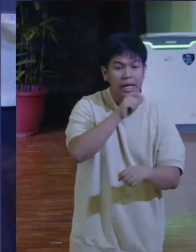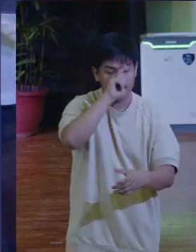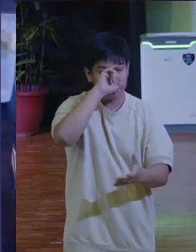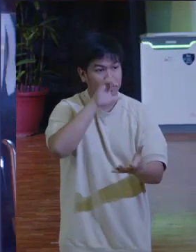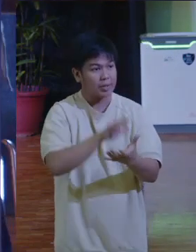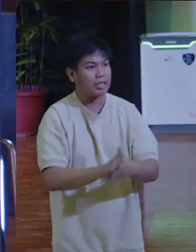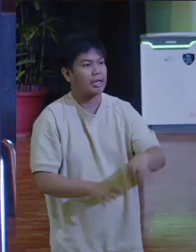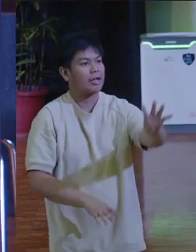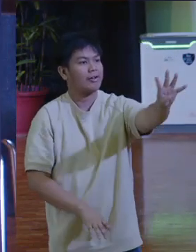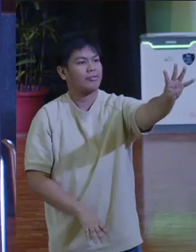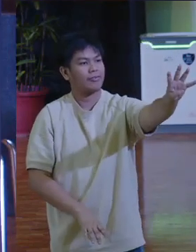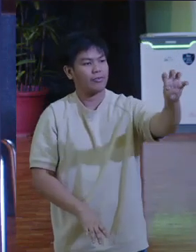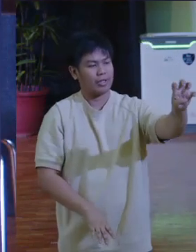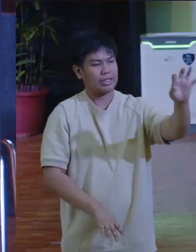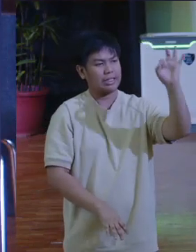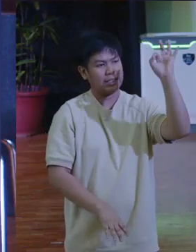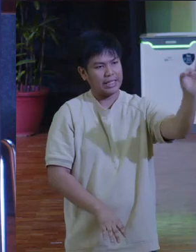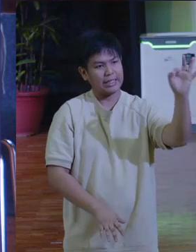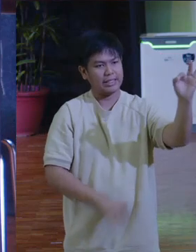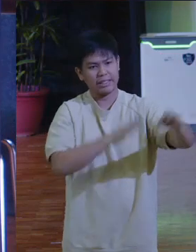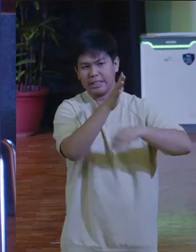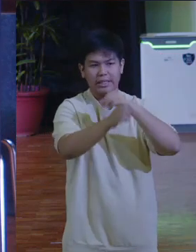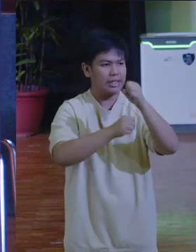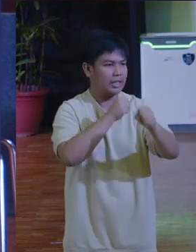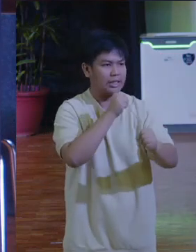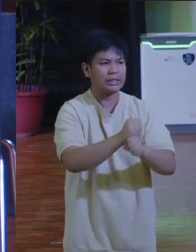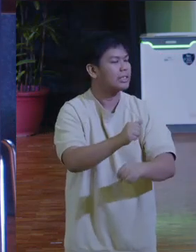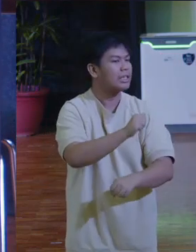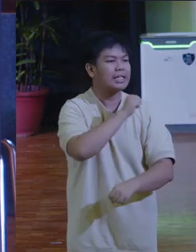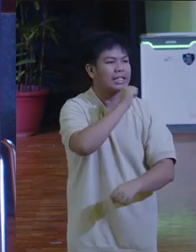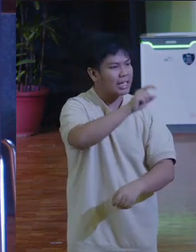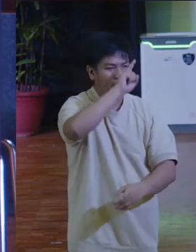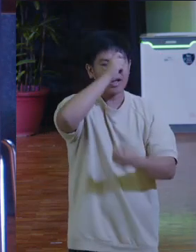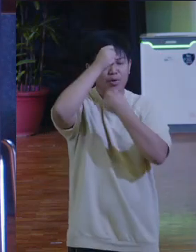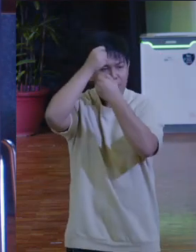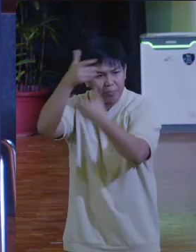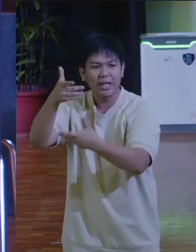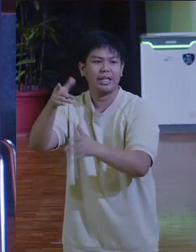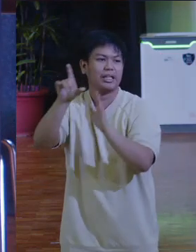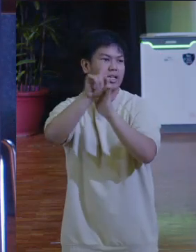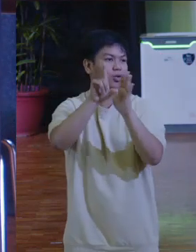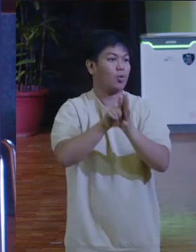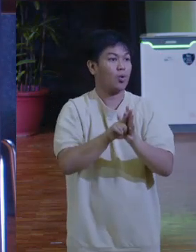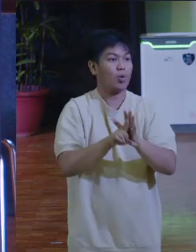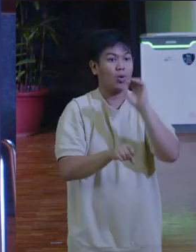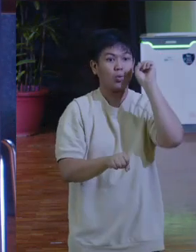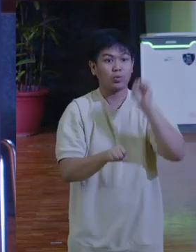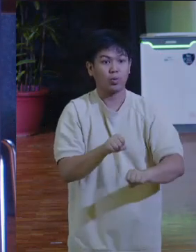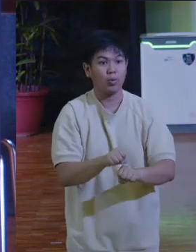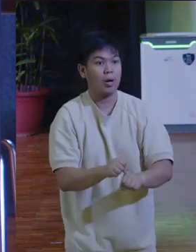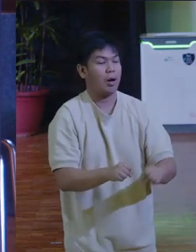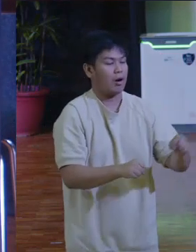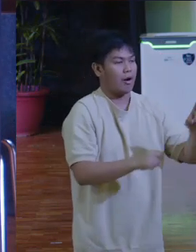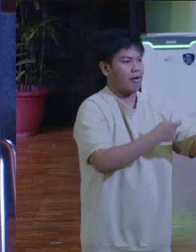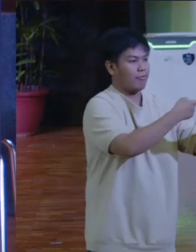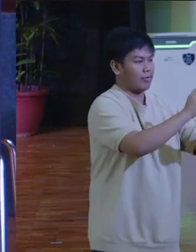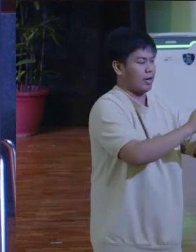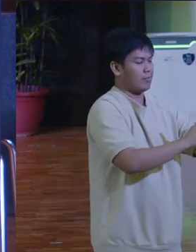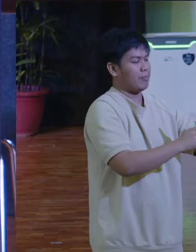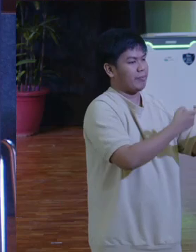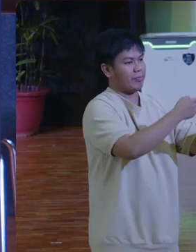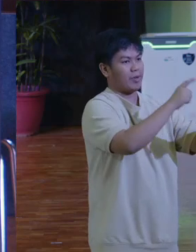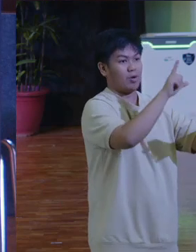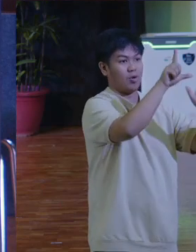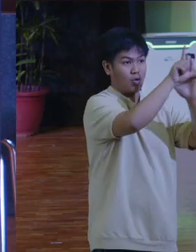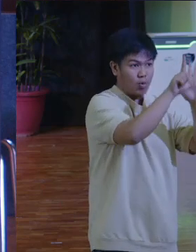490 years. 490 years. Sa makatuwid, magmula nung binigay yung